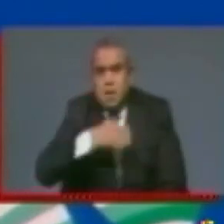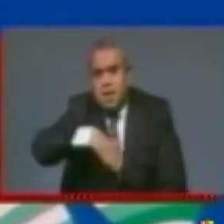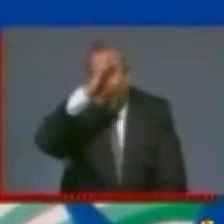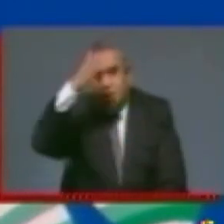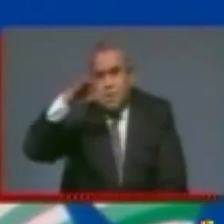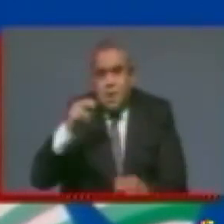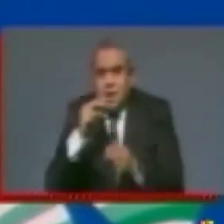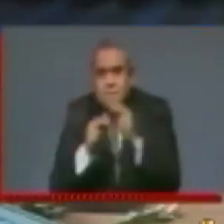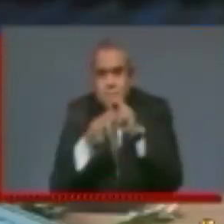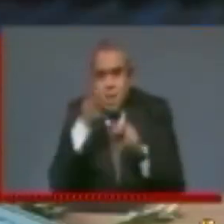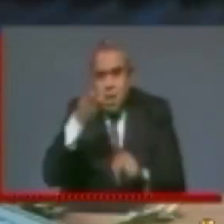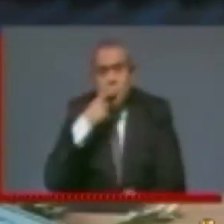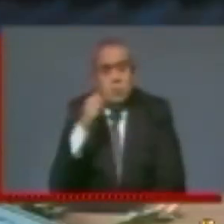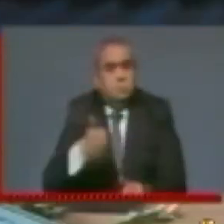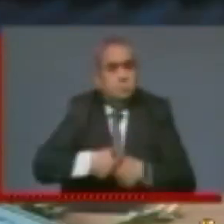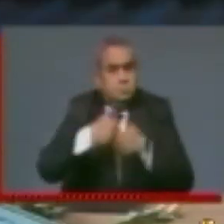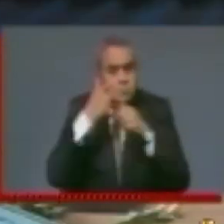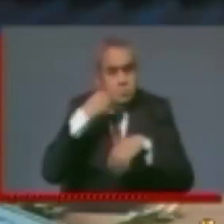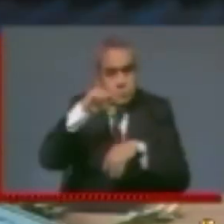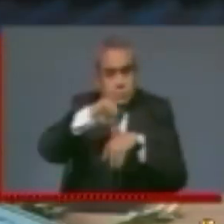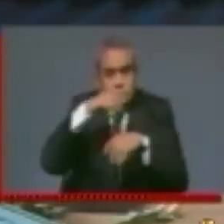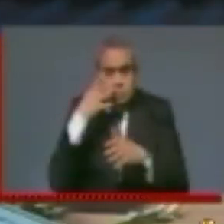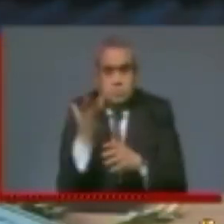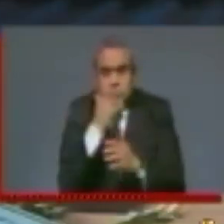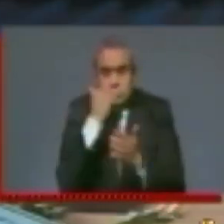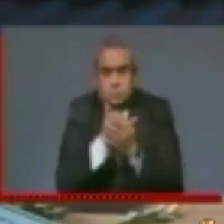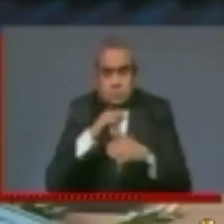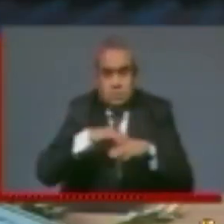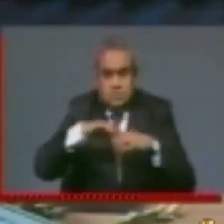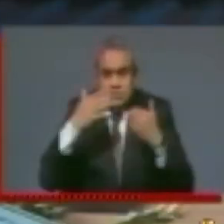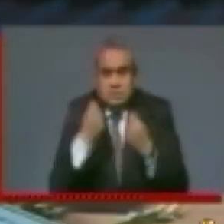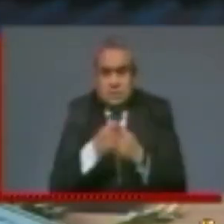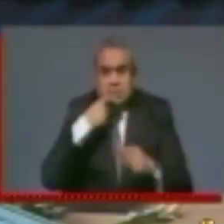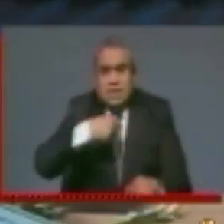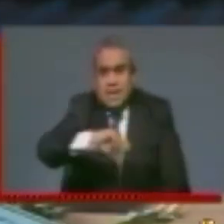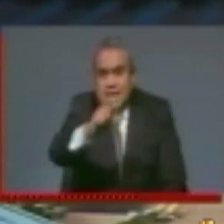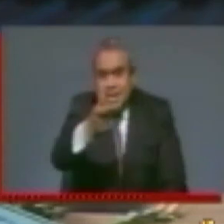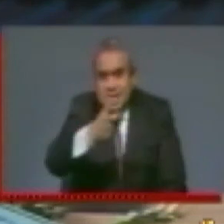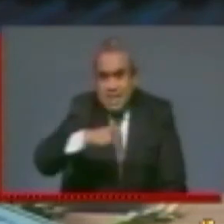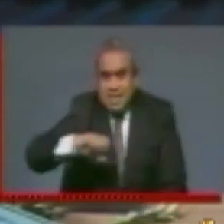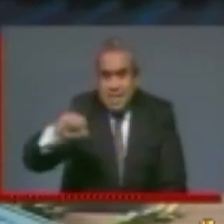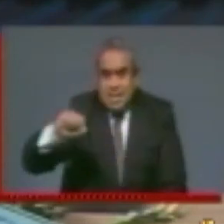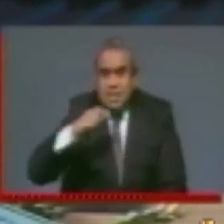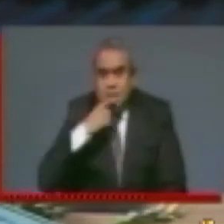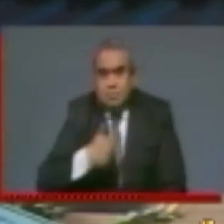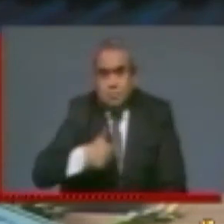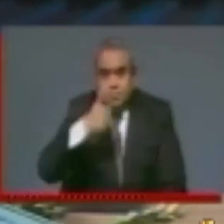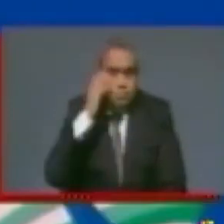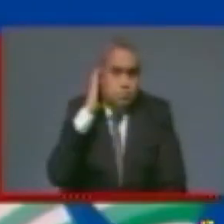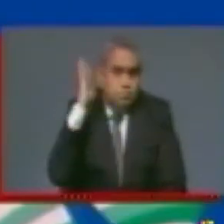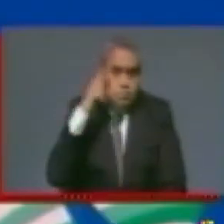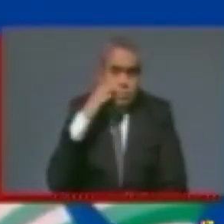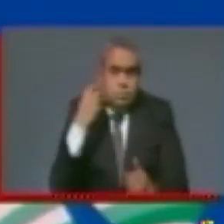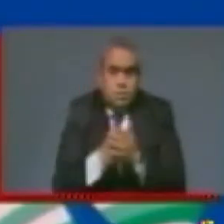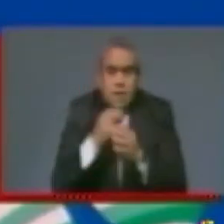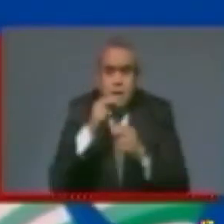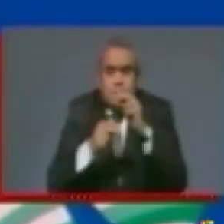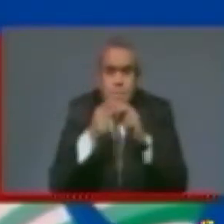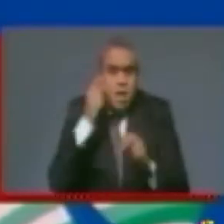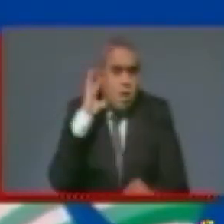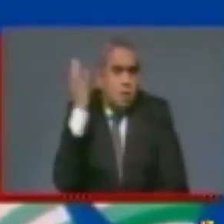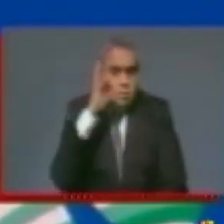بتوحيد بالمدن والسحور وسهل النهر النيل فبالتالي دايما بيبقى عندنا نشاط المحاجر ده من اشهر